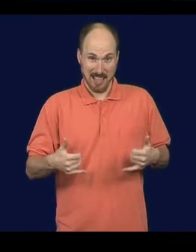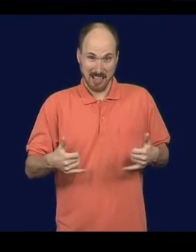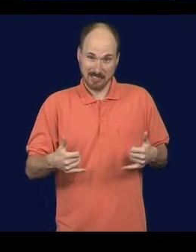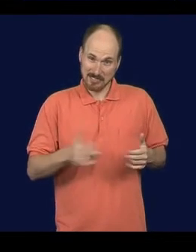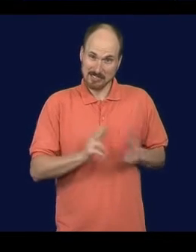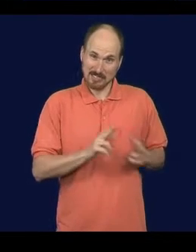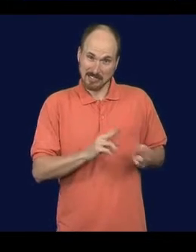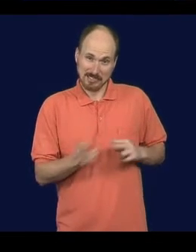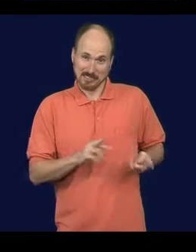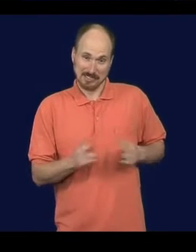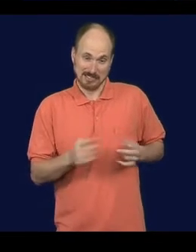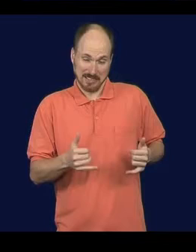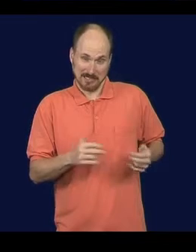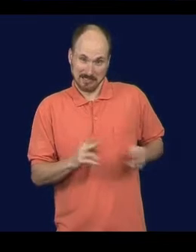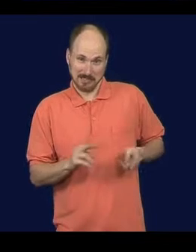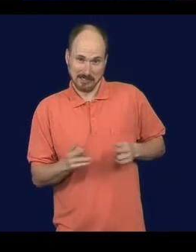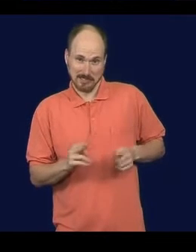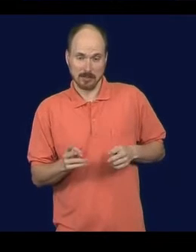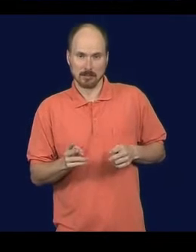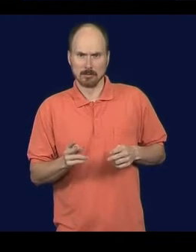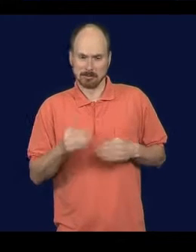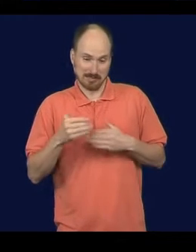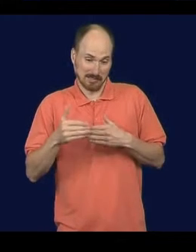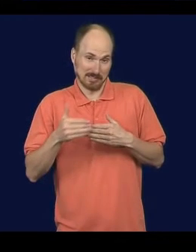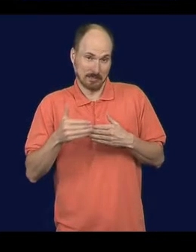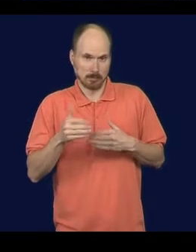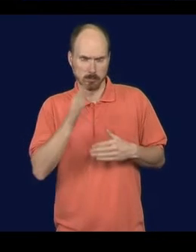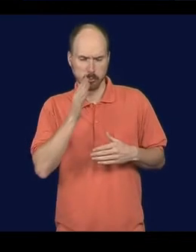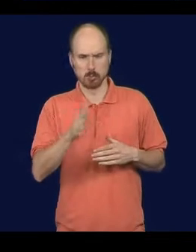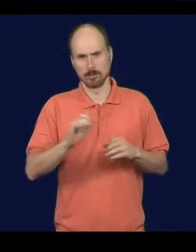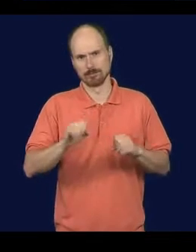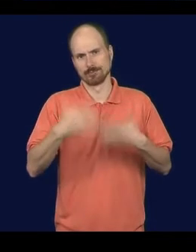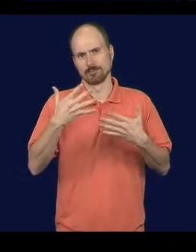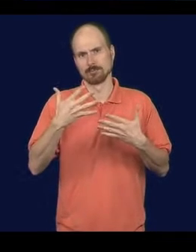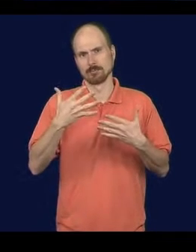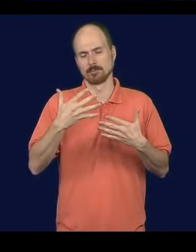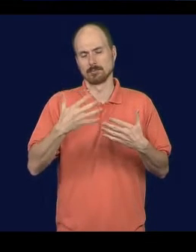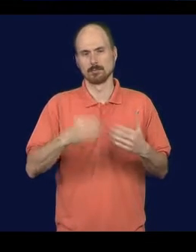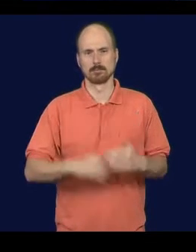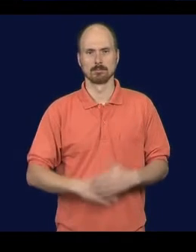prezentujícího, Marka Salabu. Chceš ještě se něco zeptat?